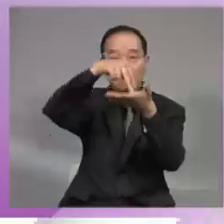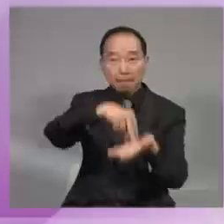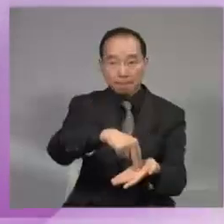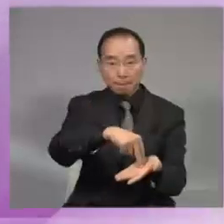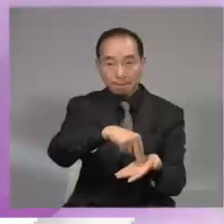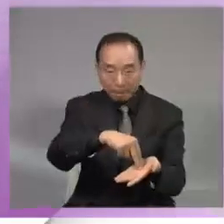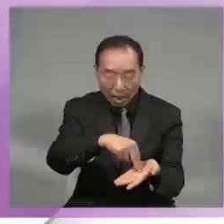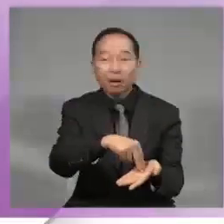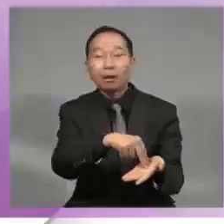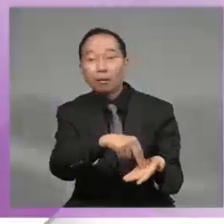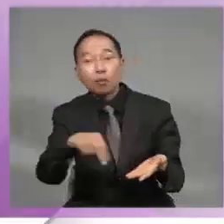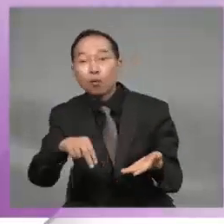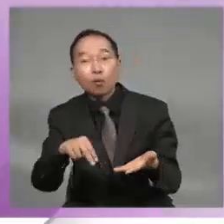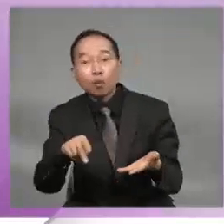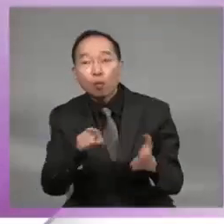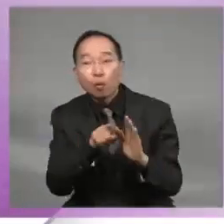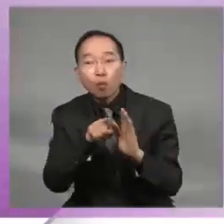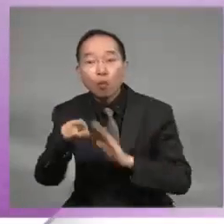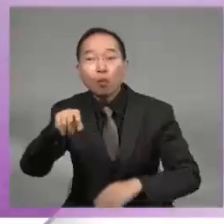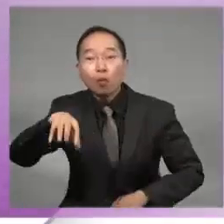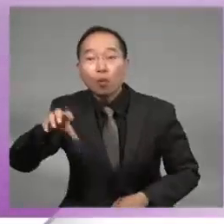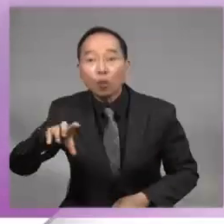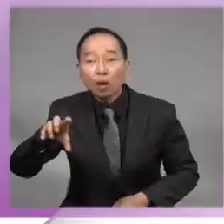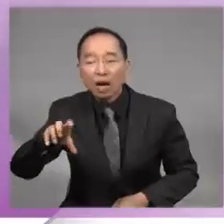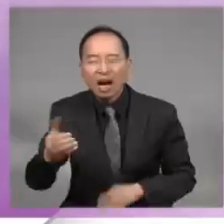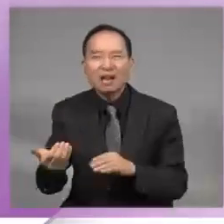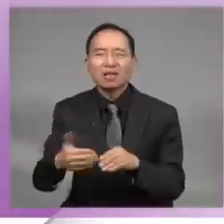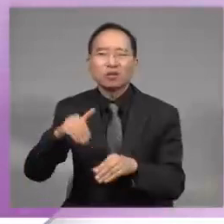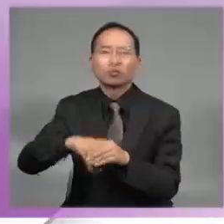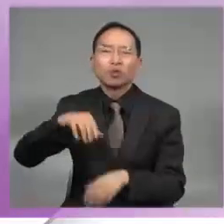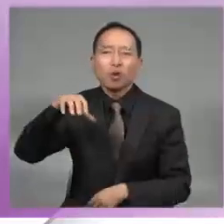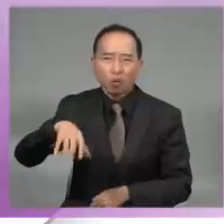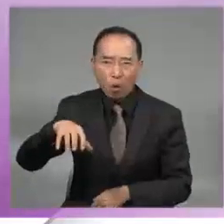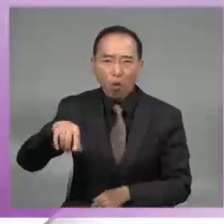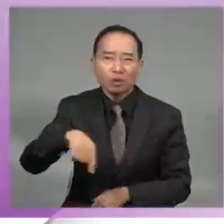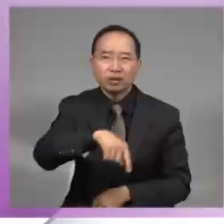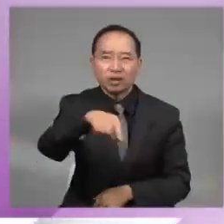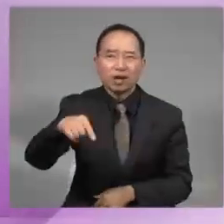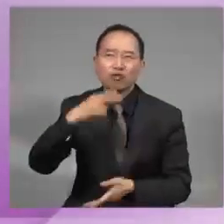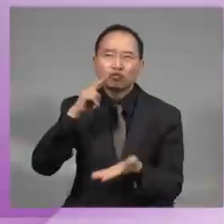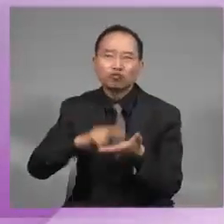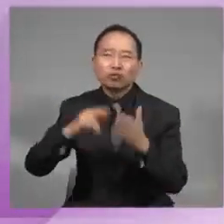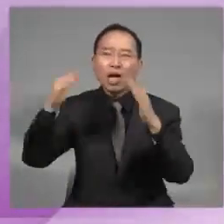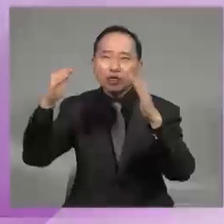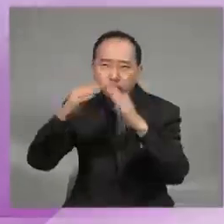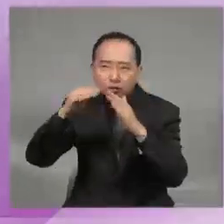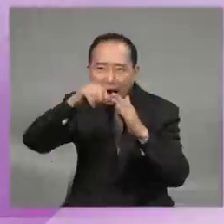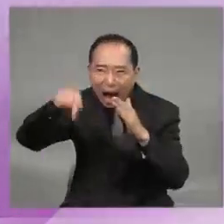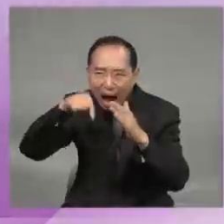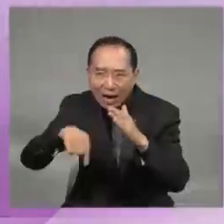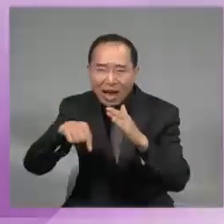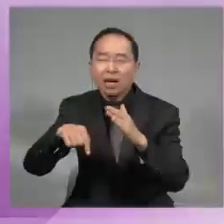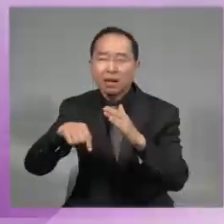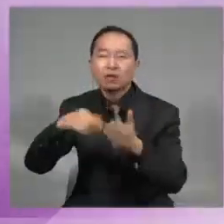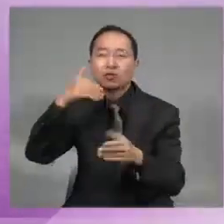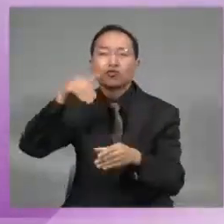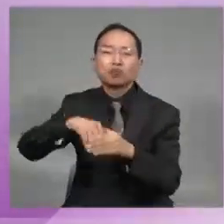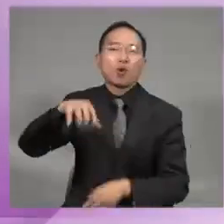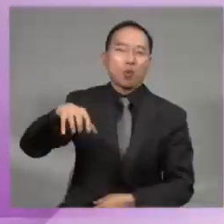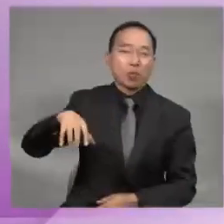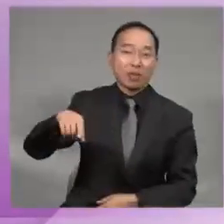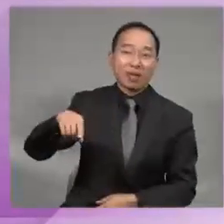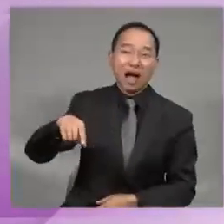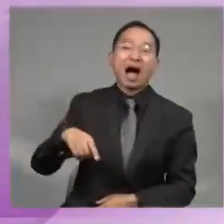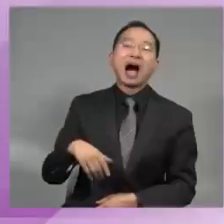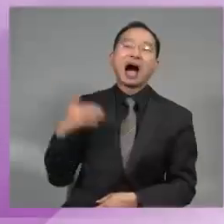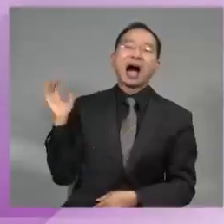예. 어디로 들어가는 거죠? 여기 사전투표소 자체가 우체국에 설치가 되어 있어서요. 네. 아까